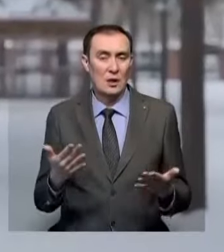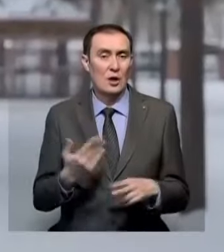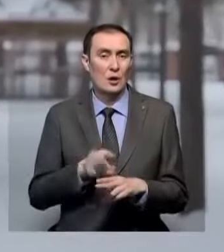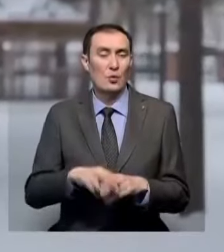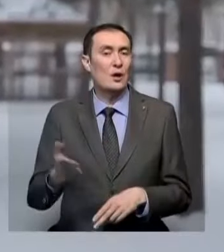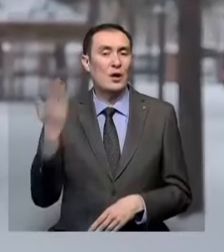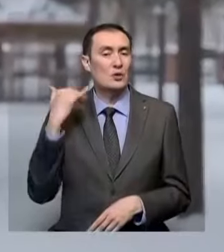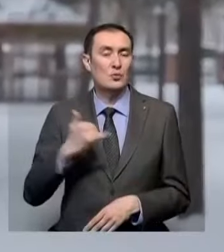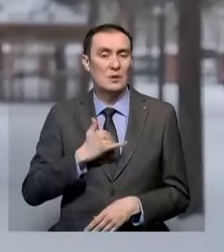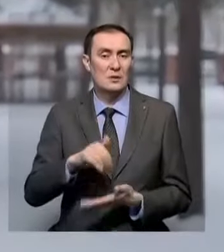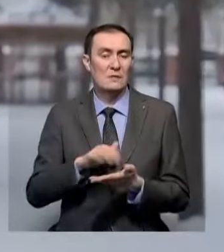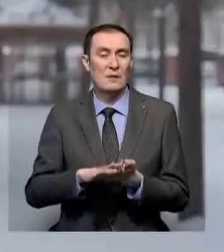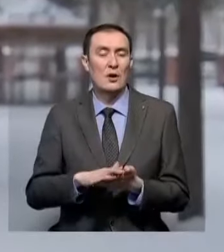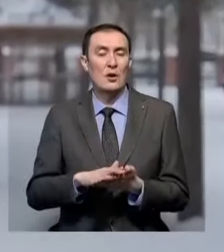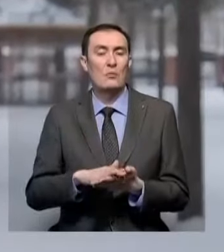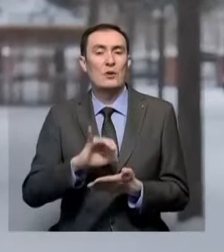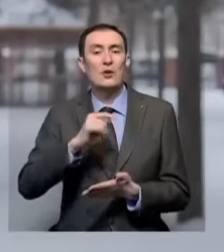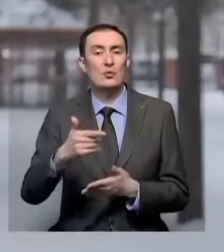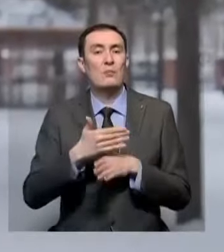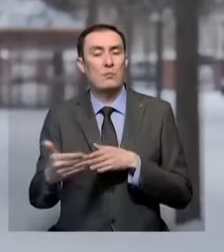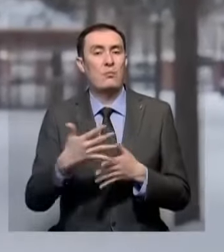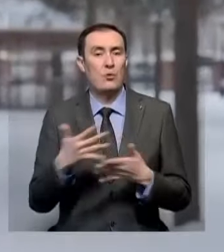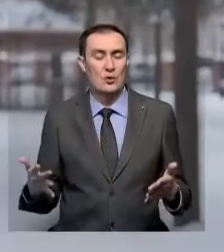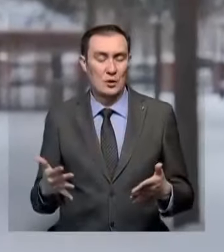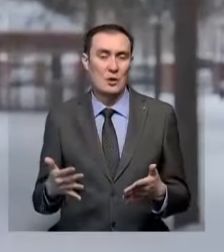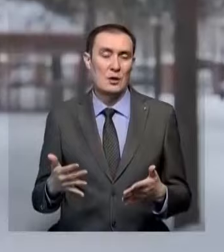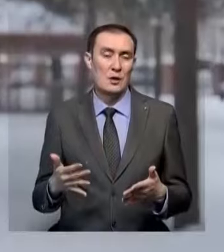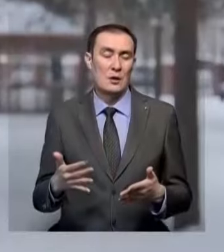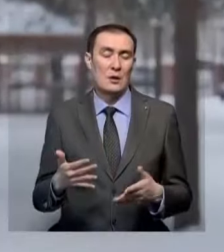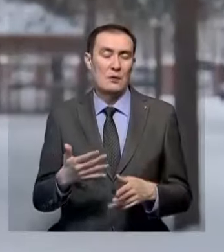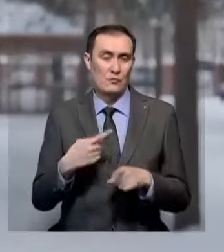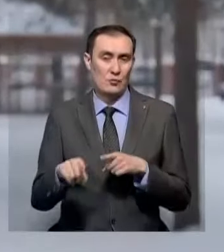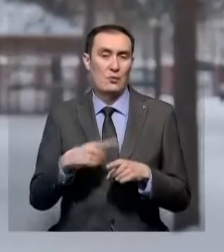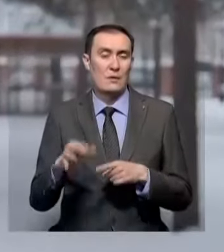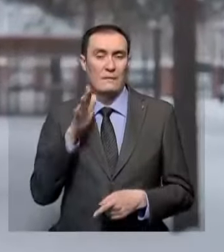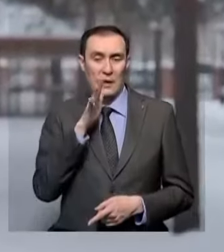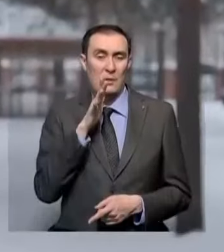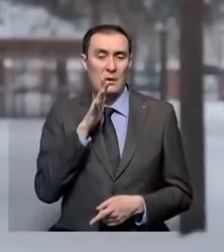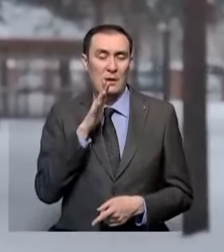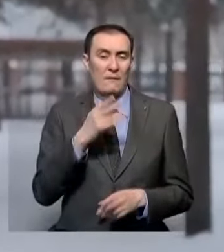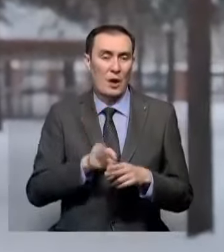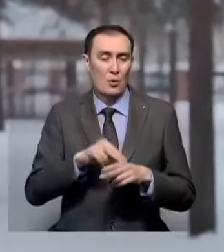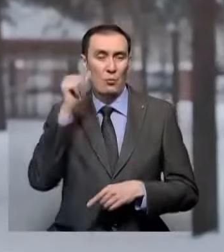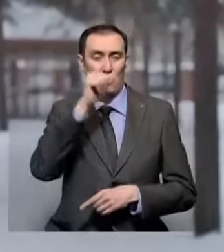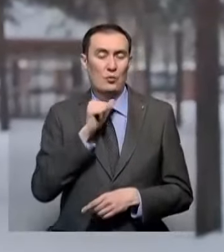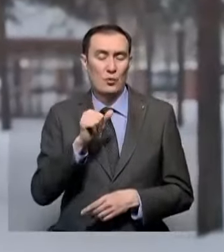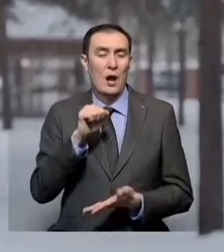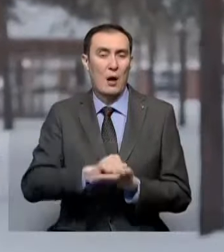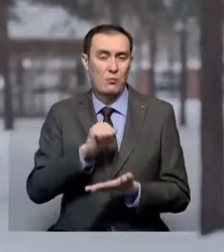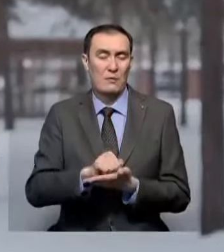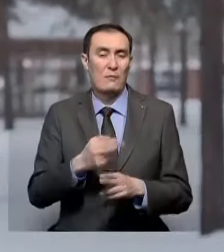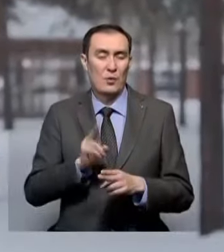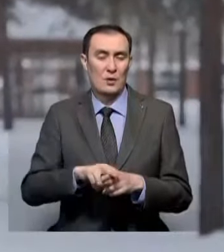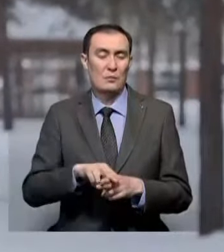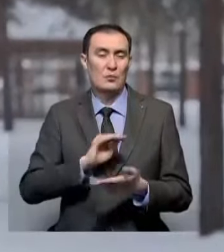которые ранее регистрировались в более южных широтах. Я думаю, что в ближайшее время, в этом году мы, наверное, опубликуем по этому